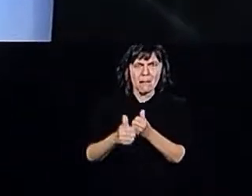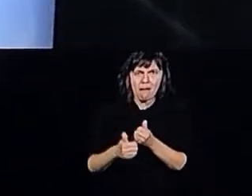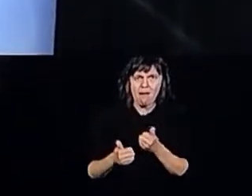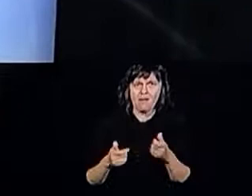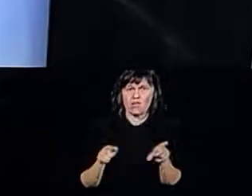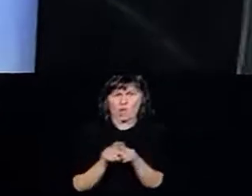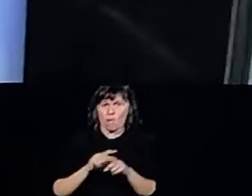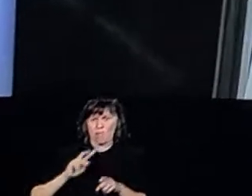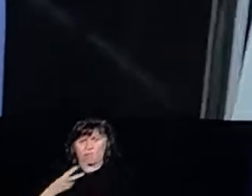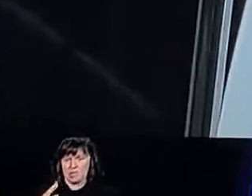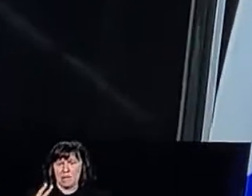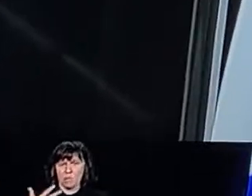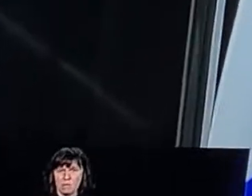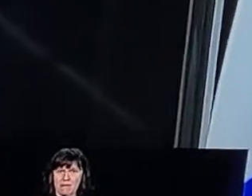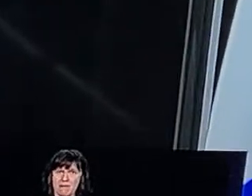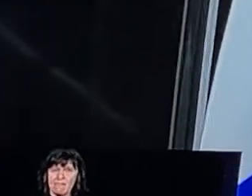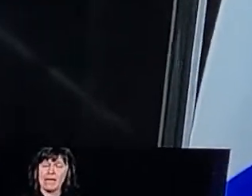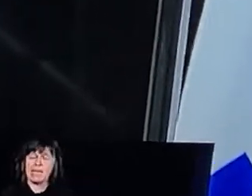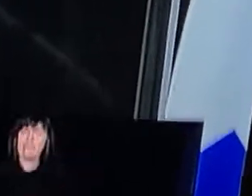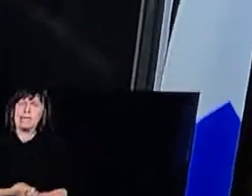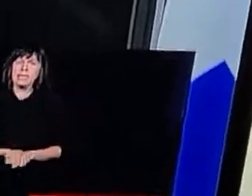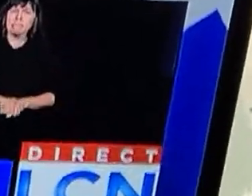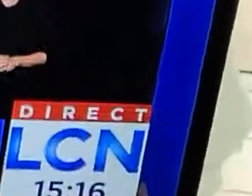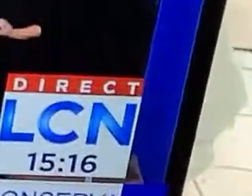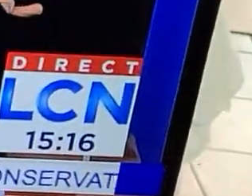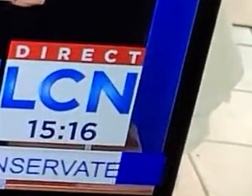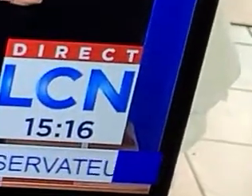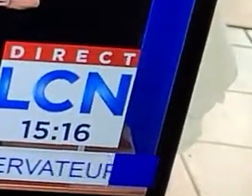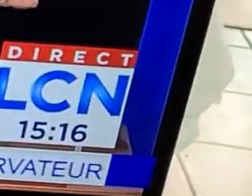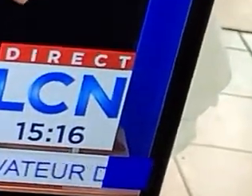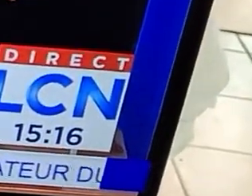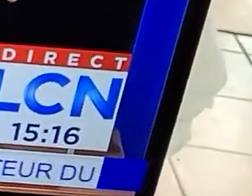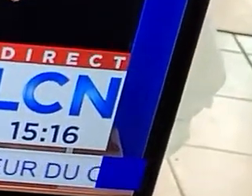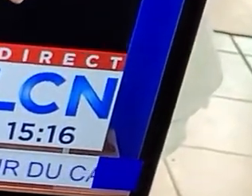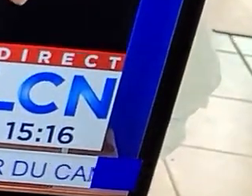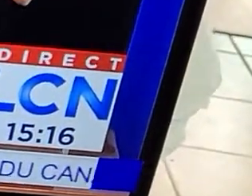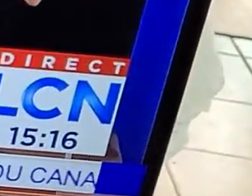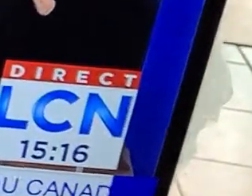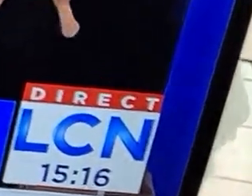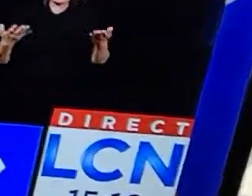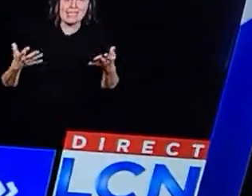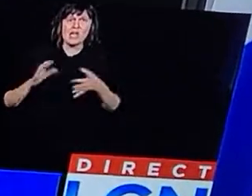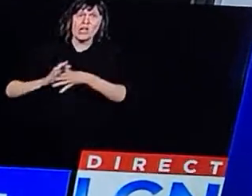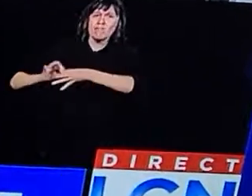remercie pour votre support. Je vous remercie pour votre collaboration.